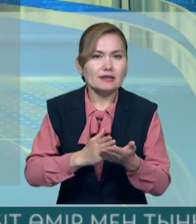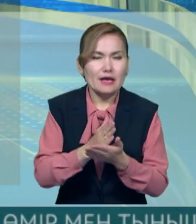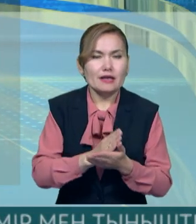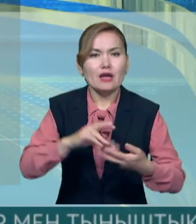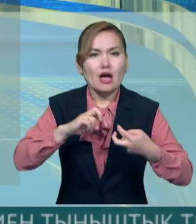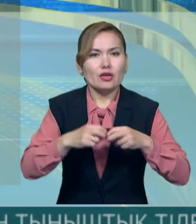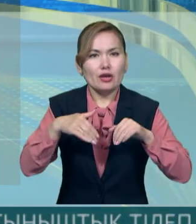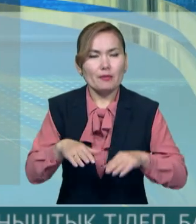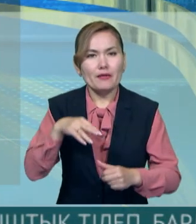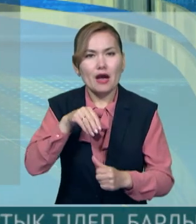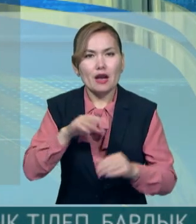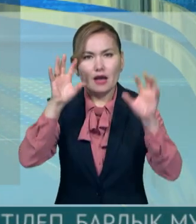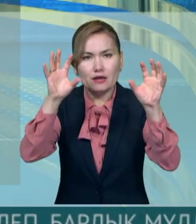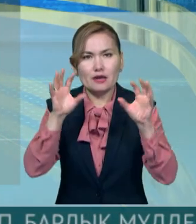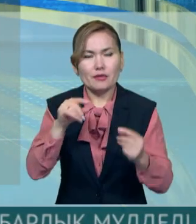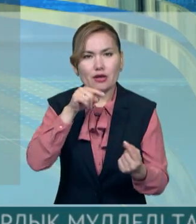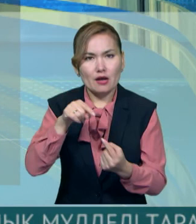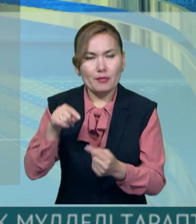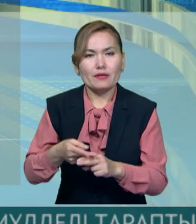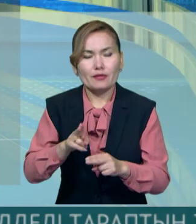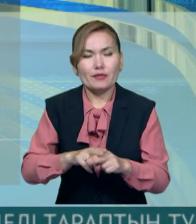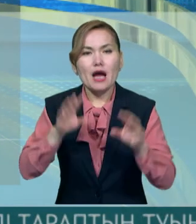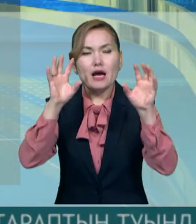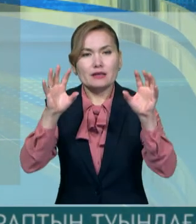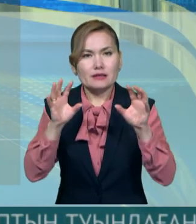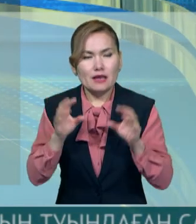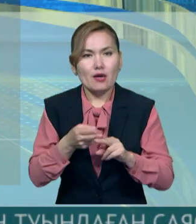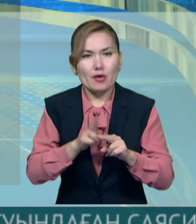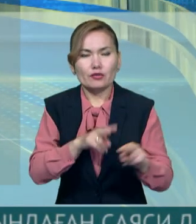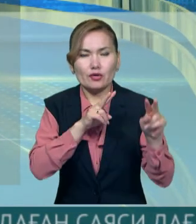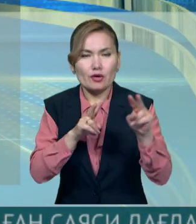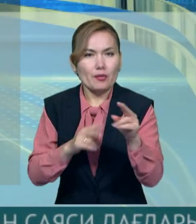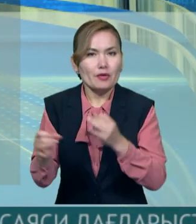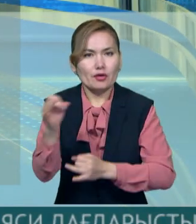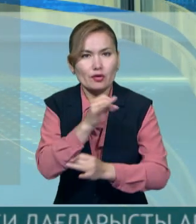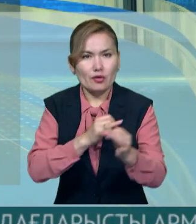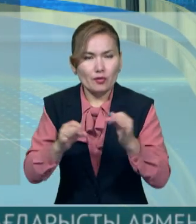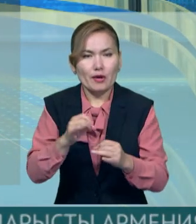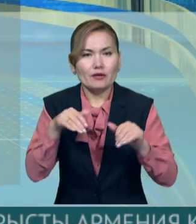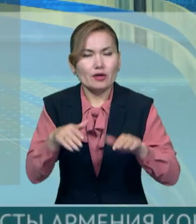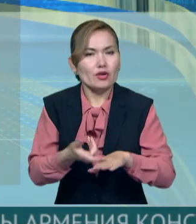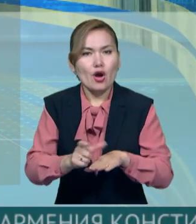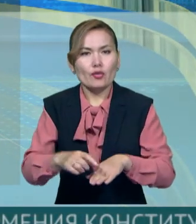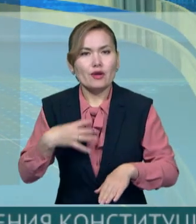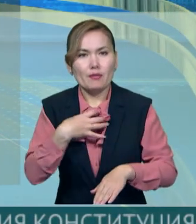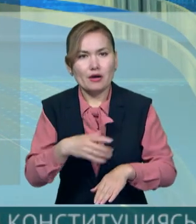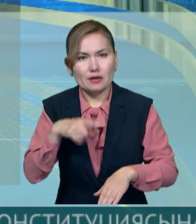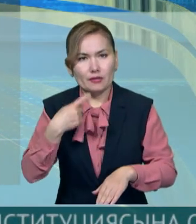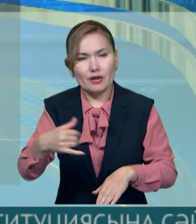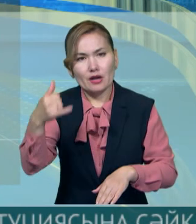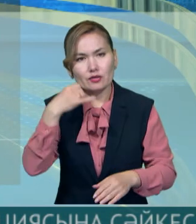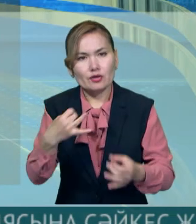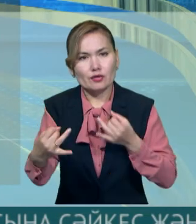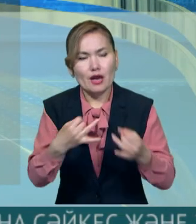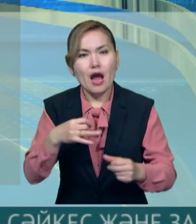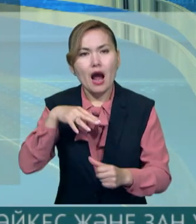дағдарысты Армения конституциясына сәйкес және заң үстемдігі негізінде диалог арқылы шешілуінің маңызды екенін атап өтті. Телефон